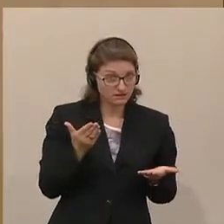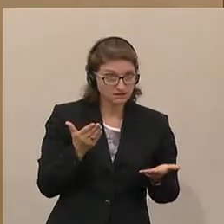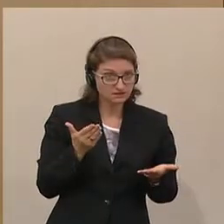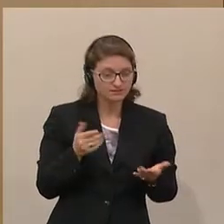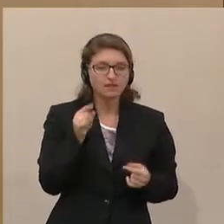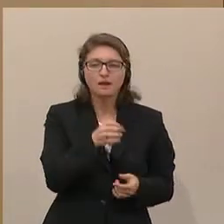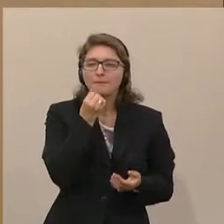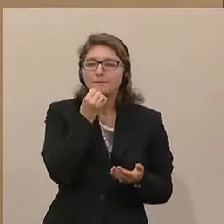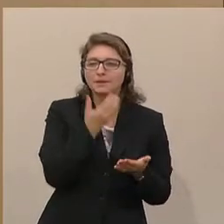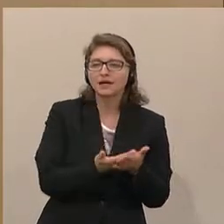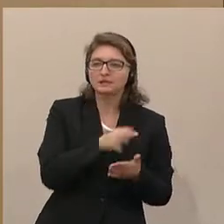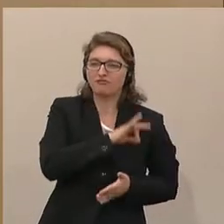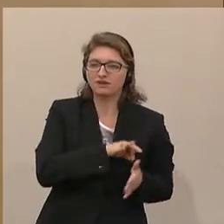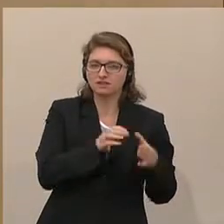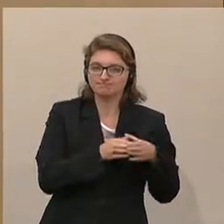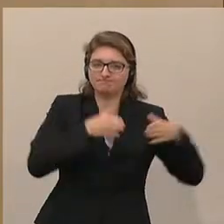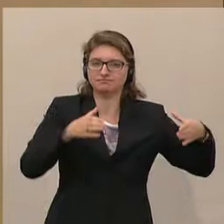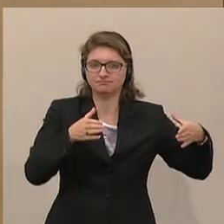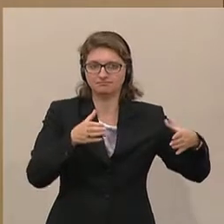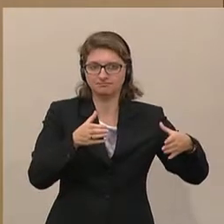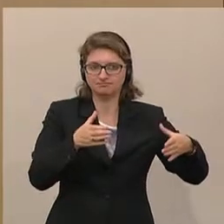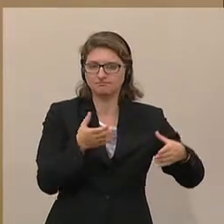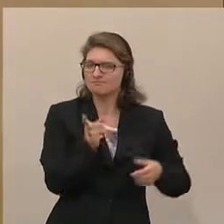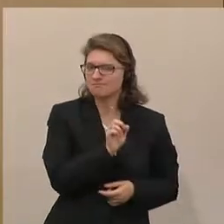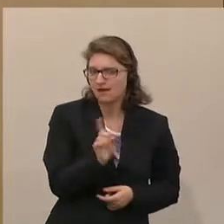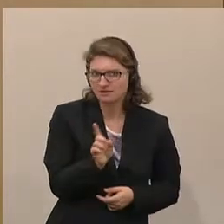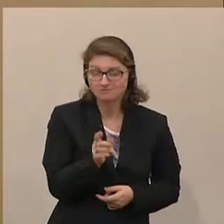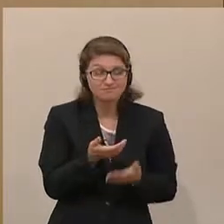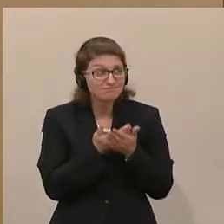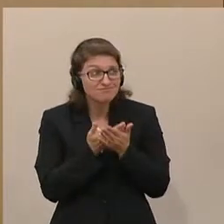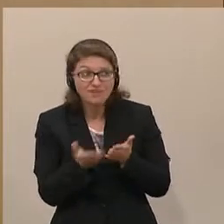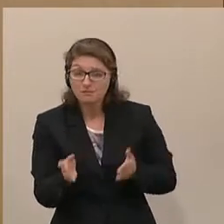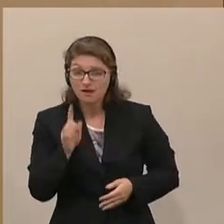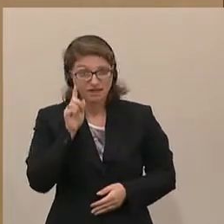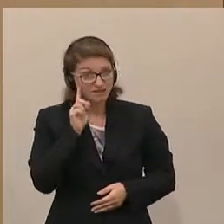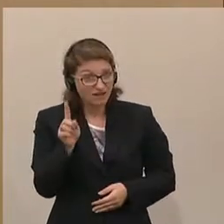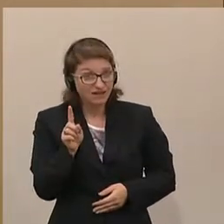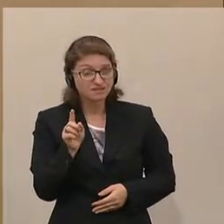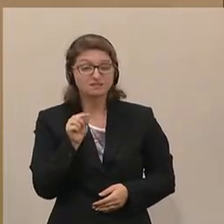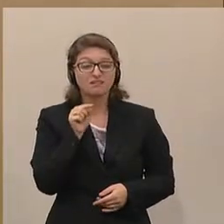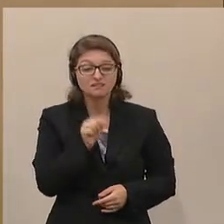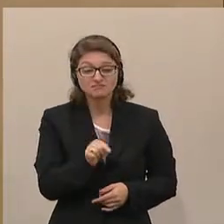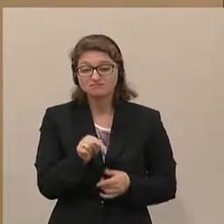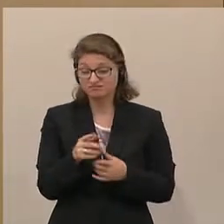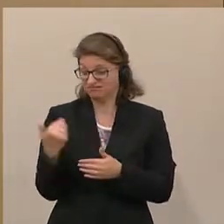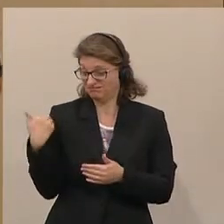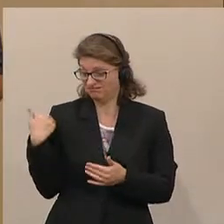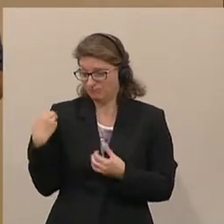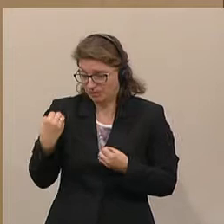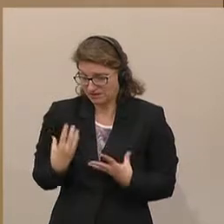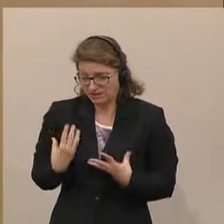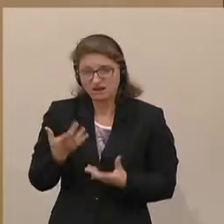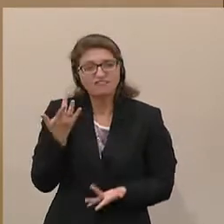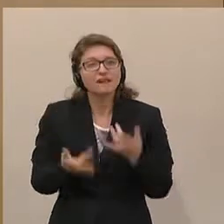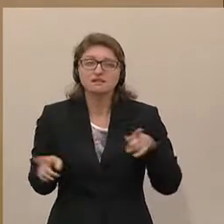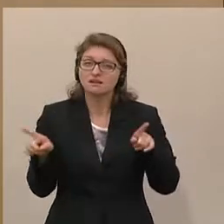Erweiterung der Berichtspflicht. Denn kein Mensch weiß, ob die Geschichte nicht genauso ausgegangen wäre, hätte